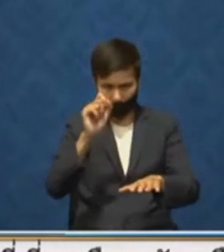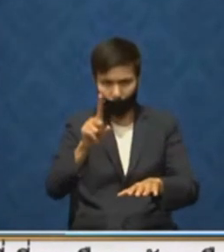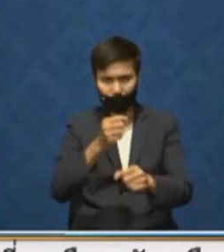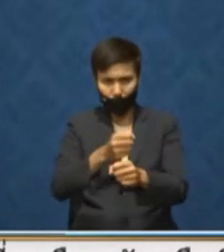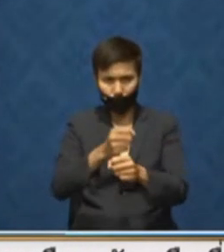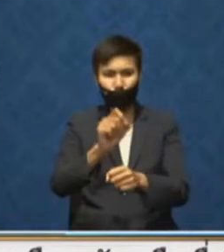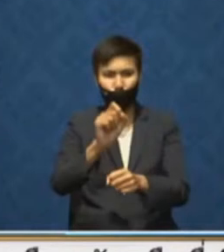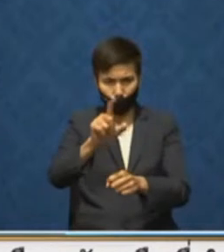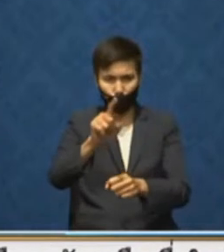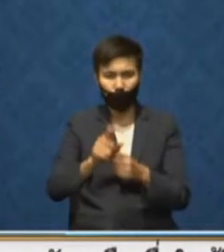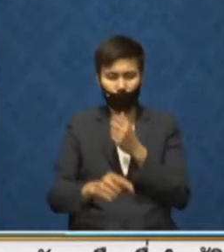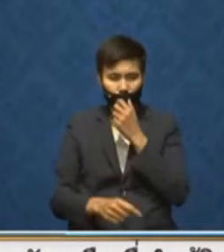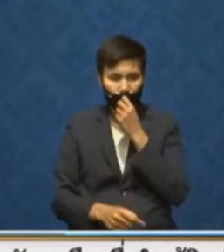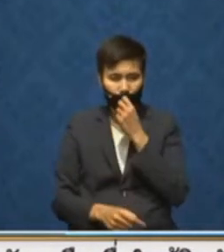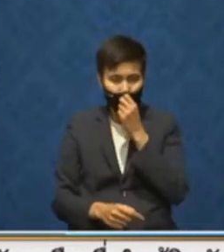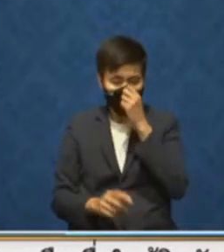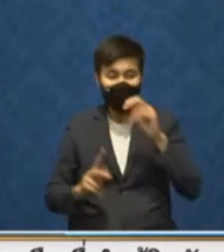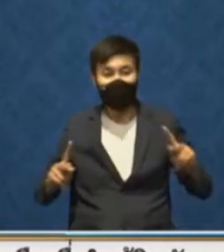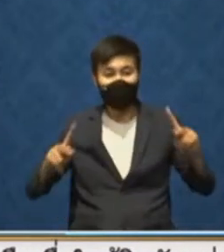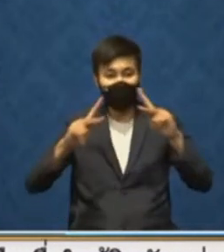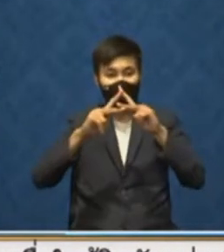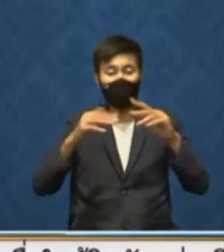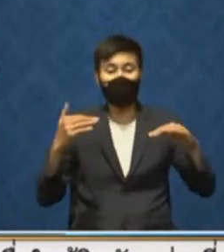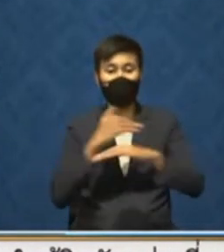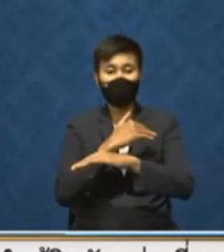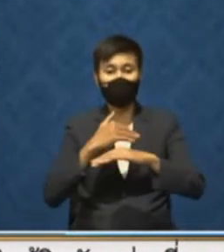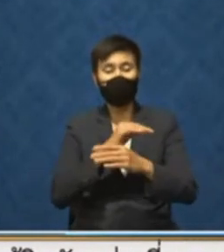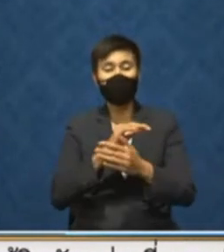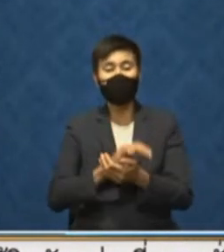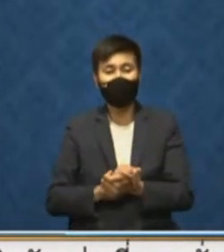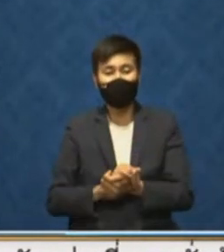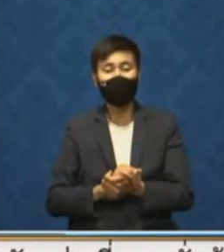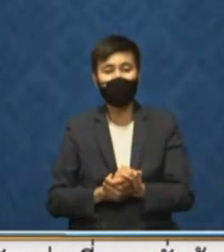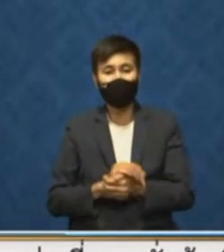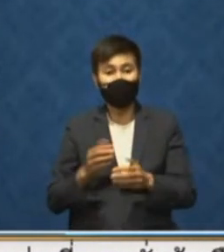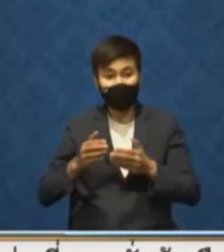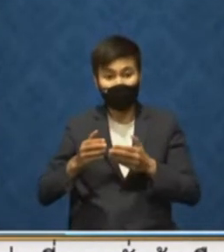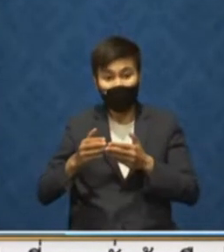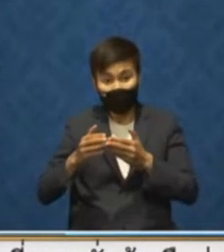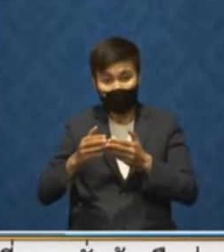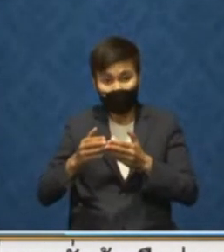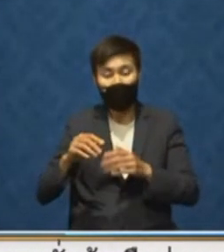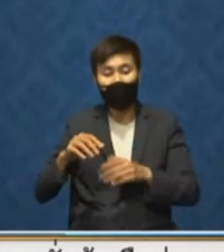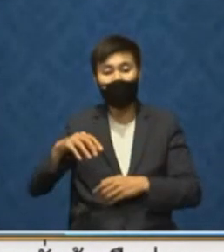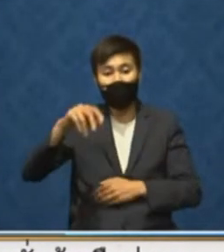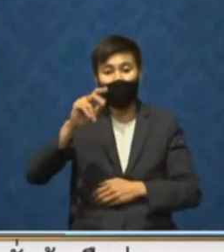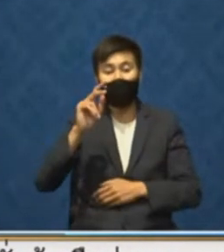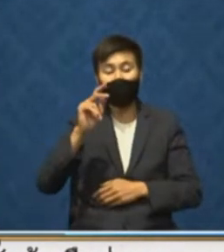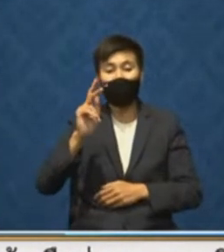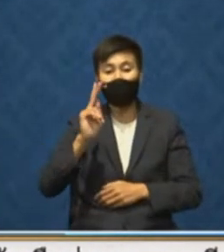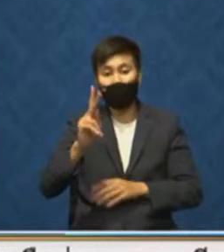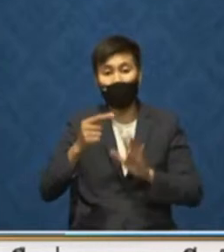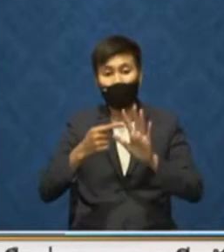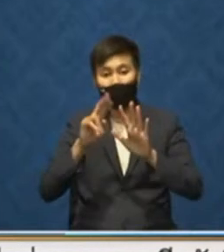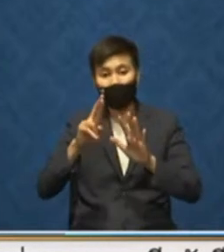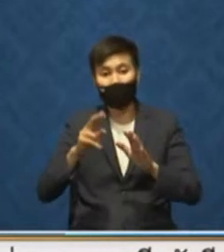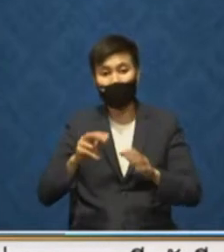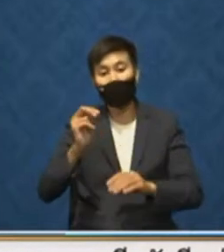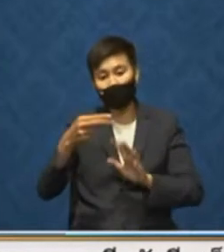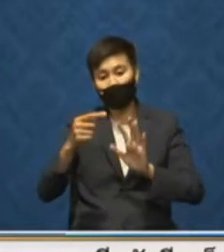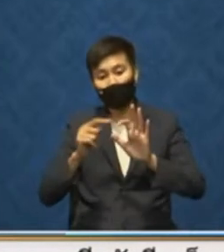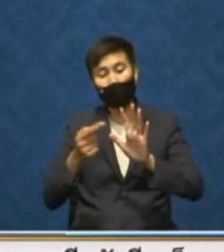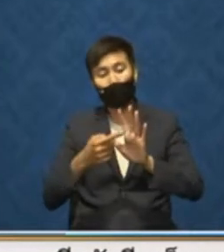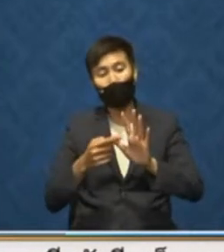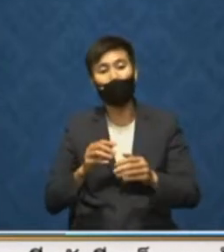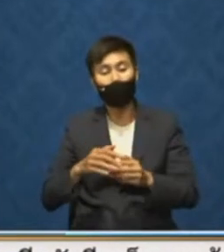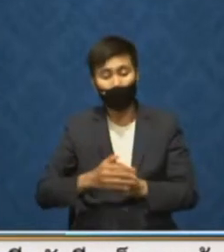อะไรล่ะของท่าเรือการท่าเรือนะครับแก้มหาจักรเครื่องไม้เครื่องมือไปเสริมไปทำให้เร็วขึ้นก็เข้าไปเป็นการ